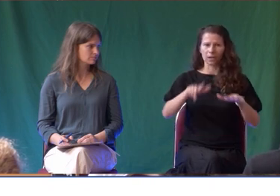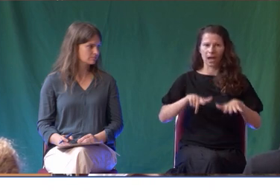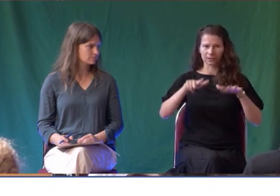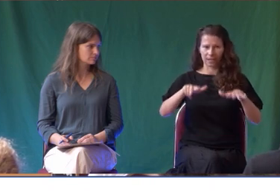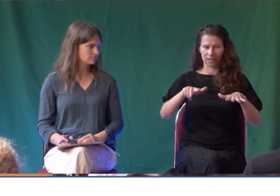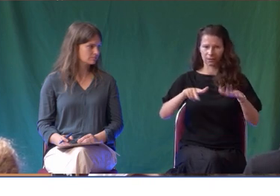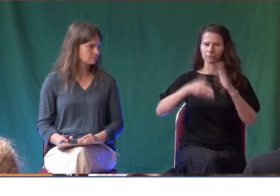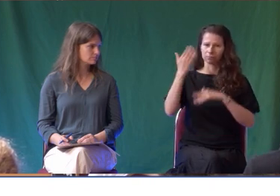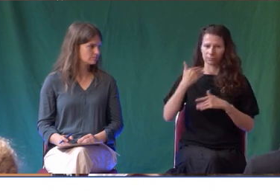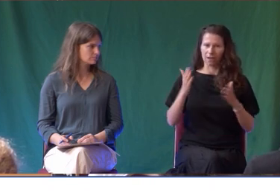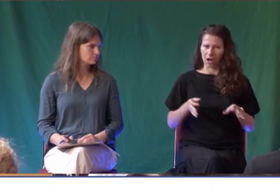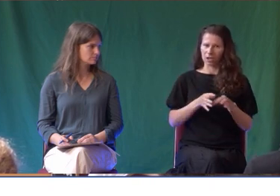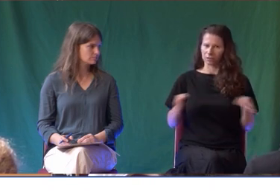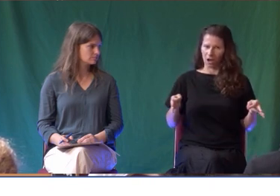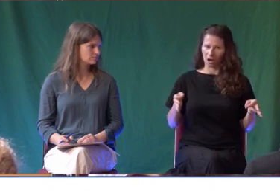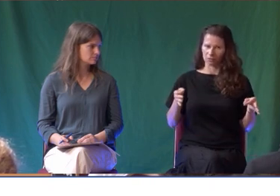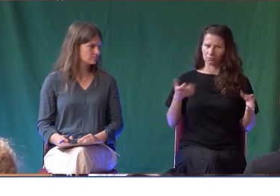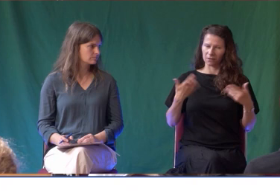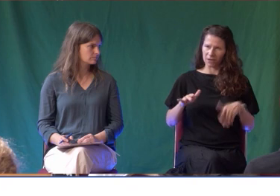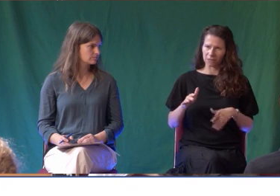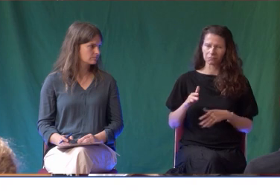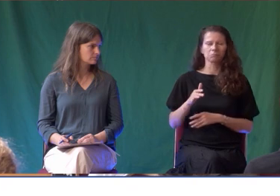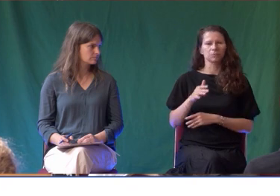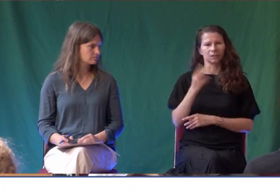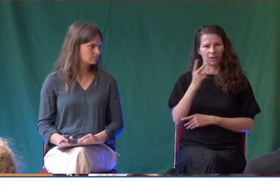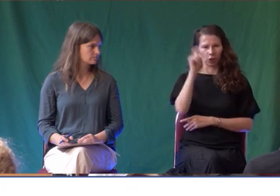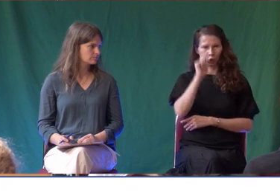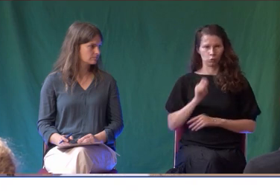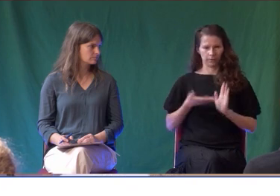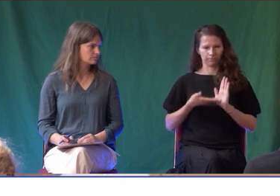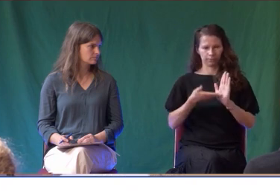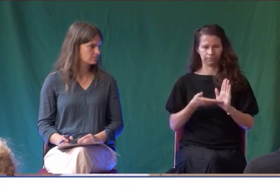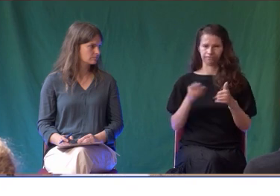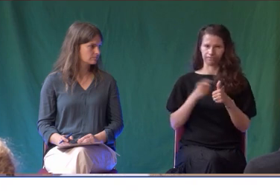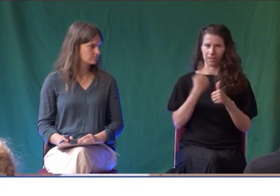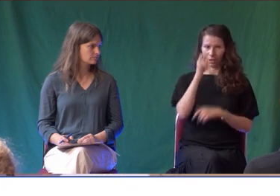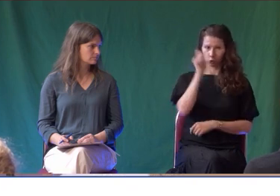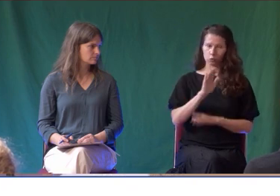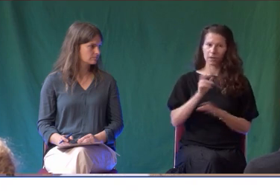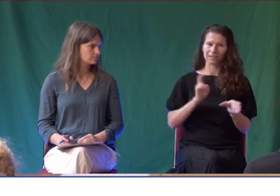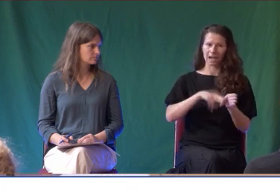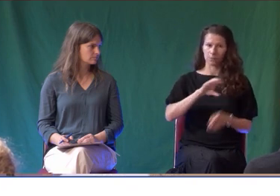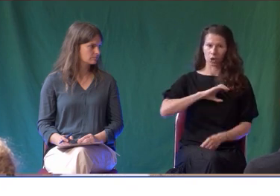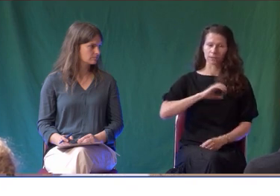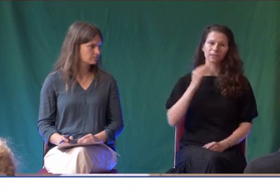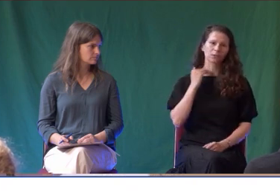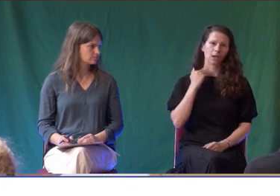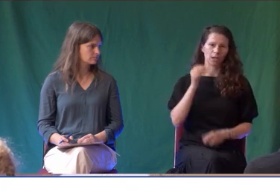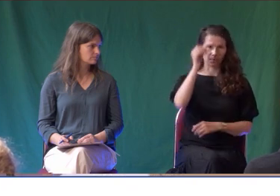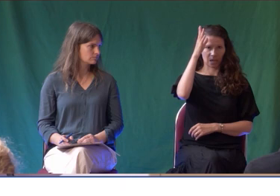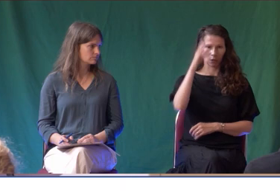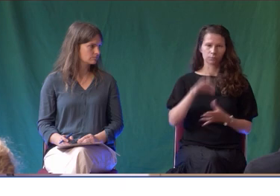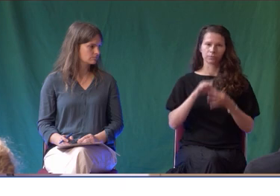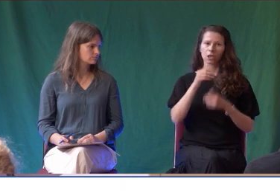Tabu und Normalität zwei Studien vor eine zu teilhabechance ein sexuelle Bildung von Jugendlichen